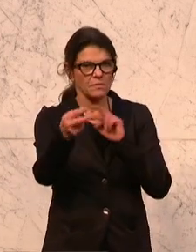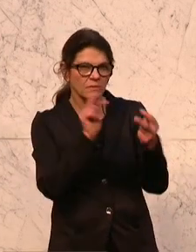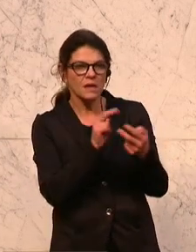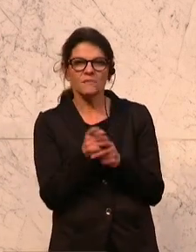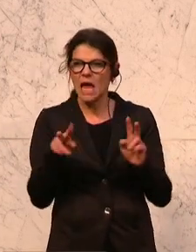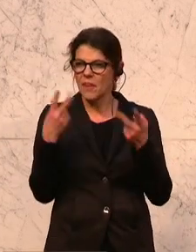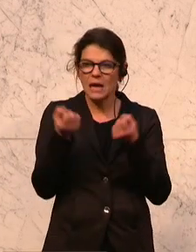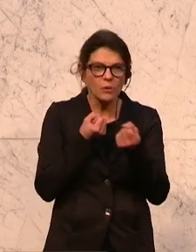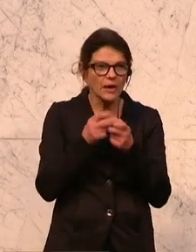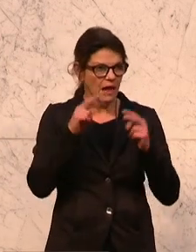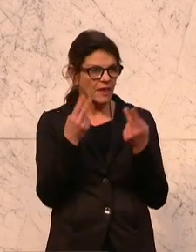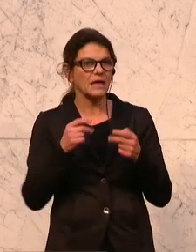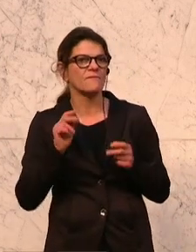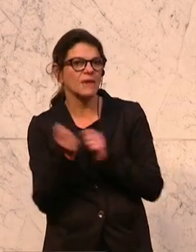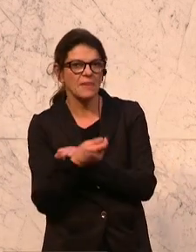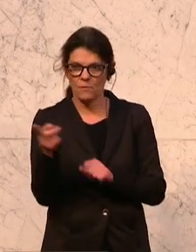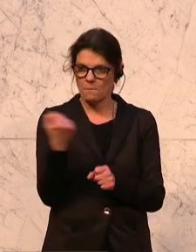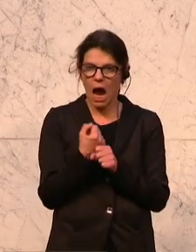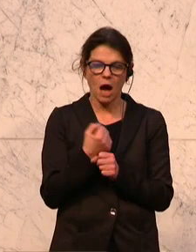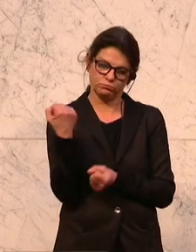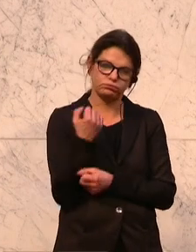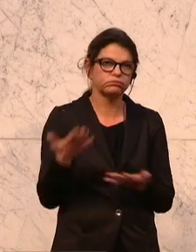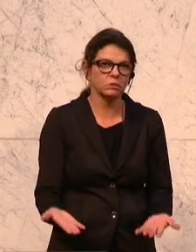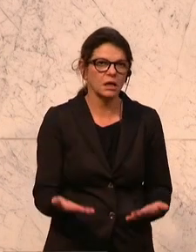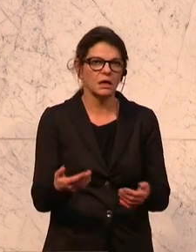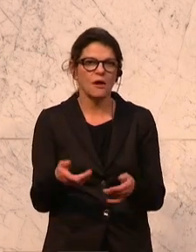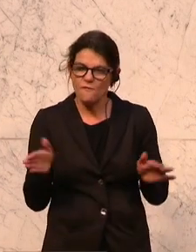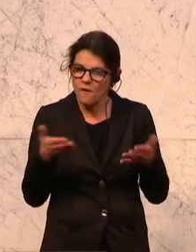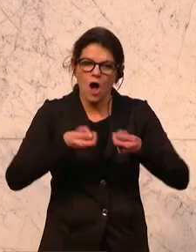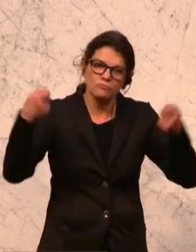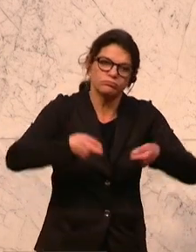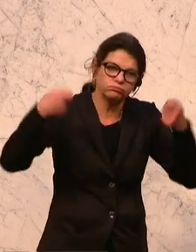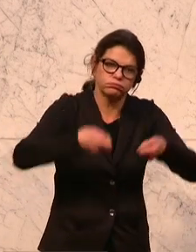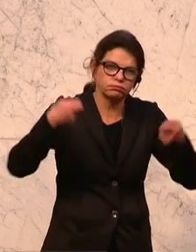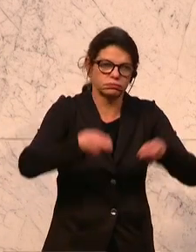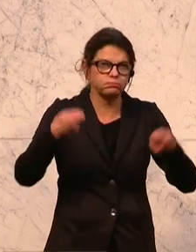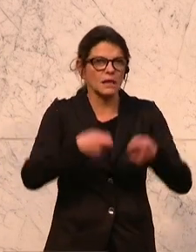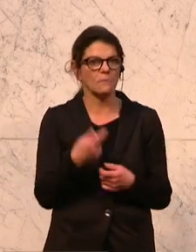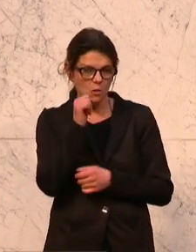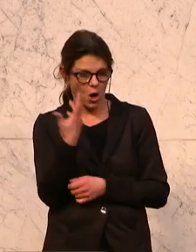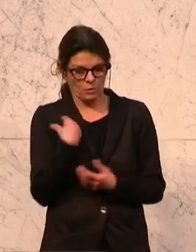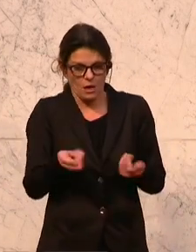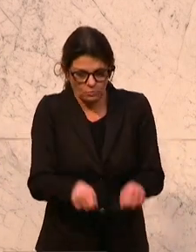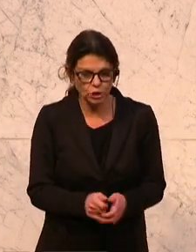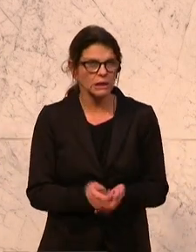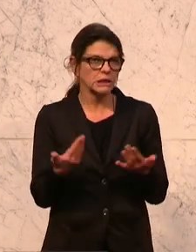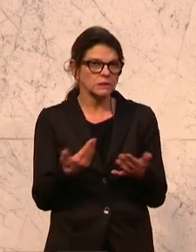die Energiewende, was Sie hier machen, ist eine dramatische Förderung. Wir werden morgen auch wieder was beschließen,